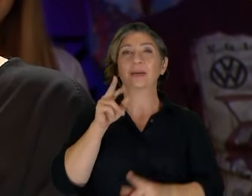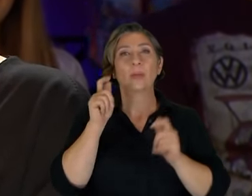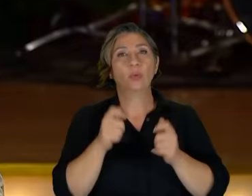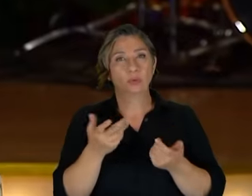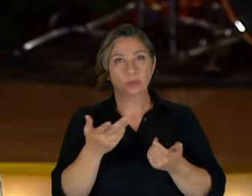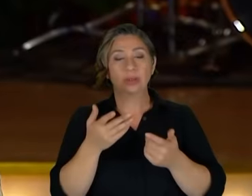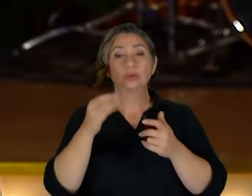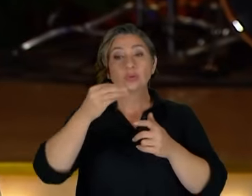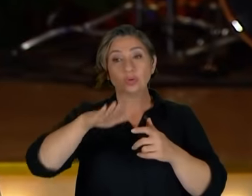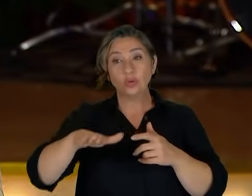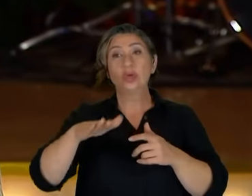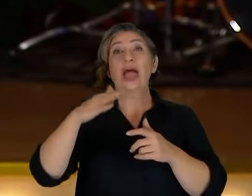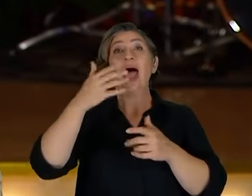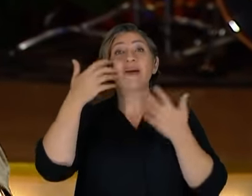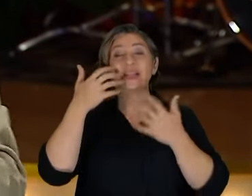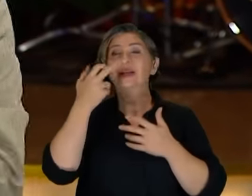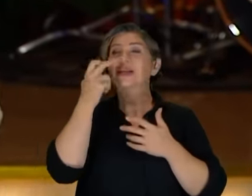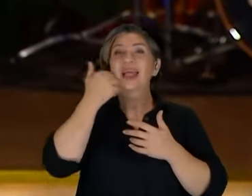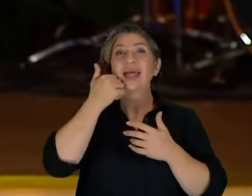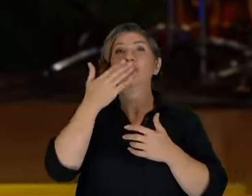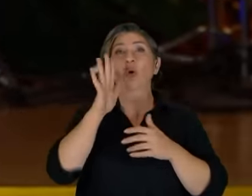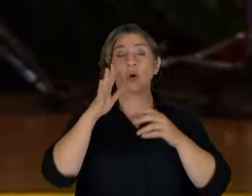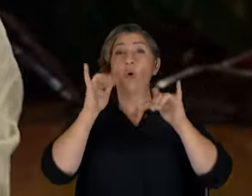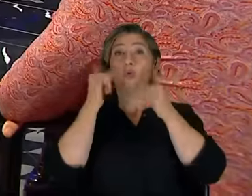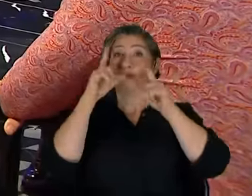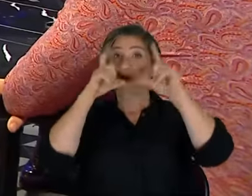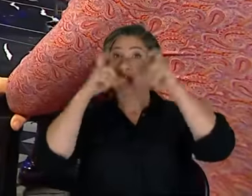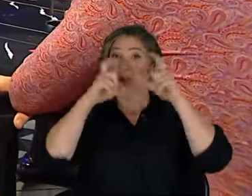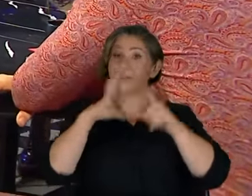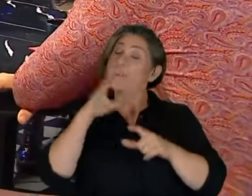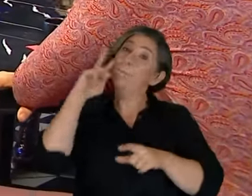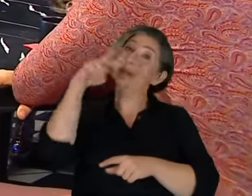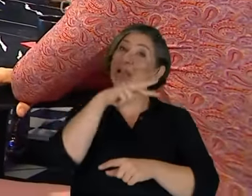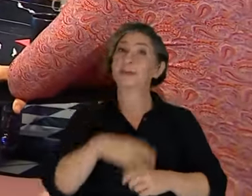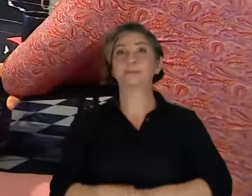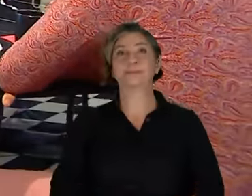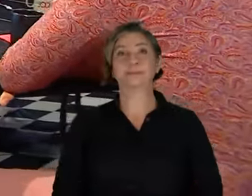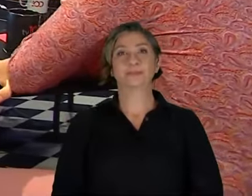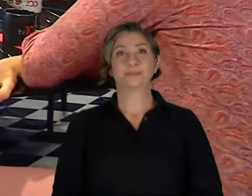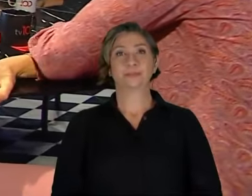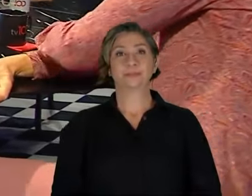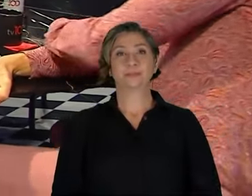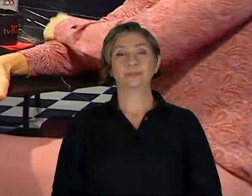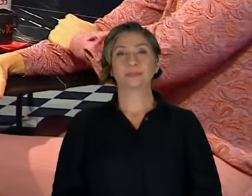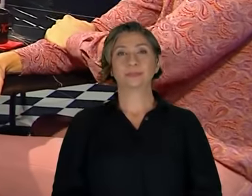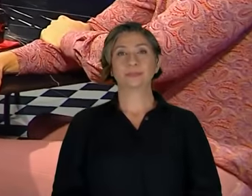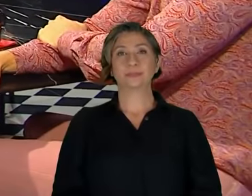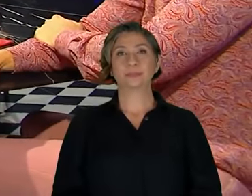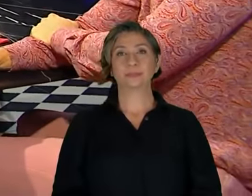Çocuklarda ve hayvanlarda riyakarlık yok. Yok. Peki, oyun fotoğrafları var elimizde. Hı. Onlara bakacağız. Buyursunlar.